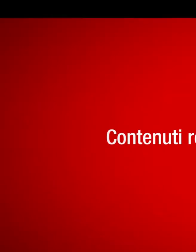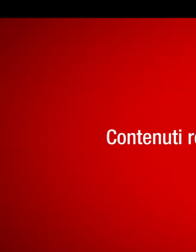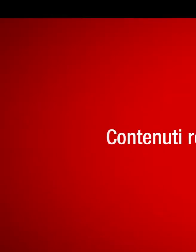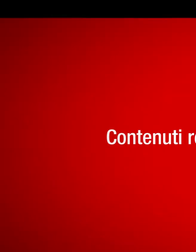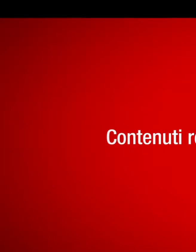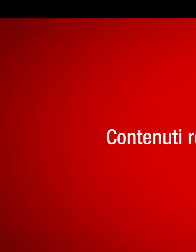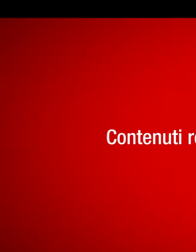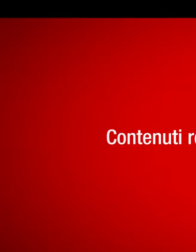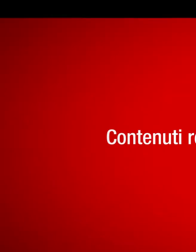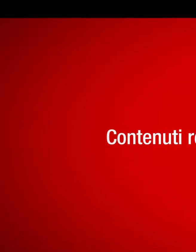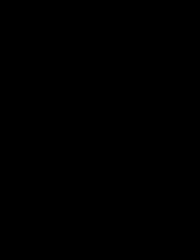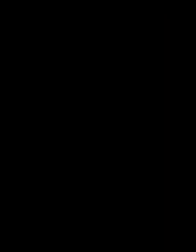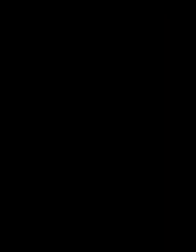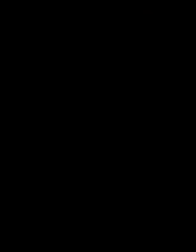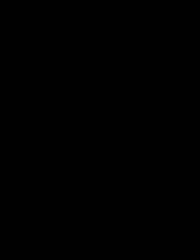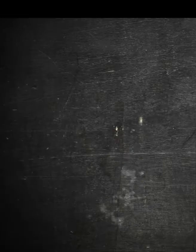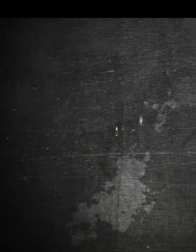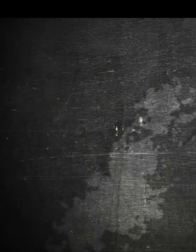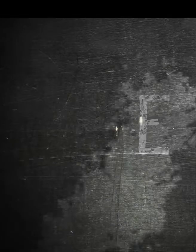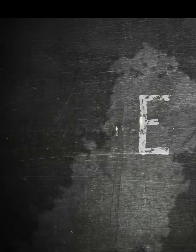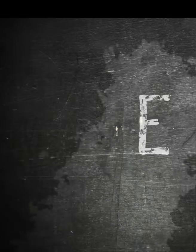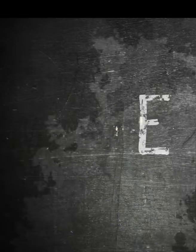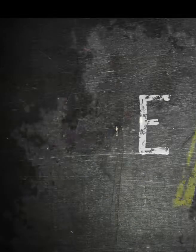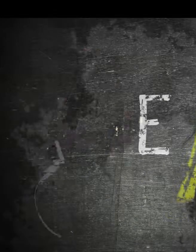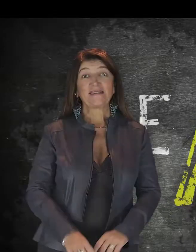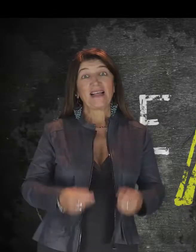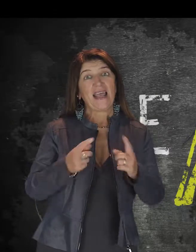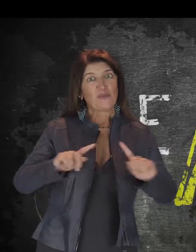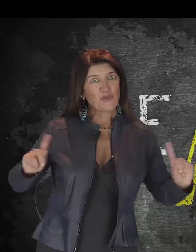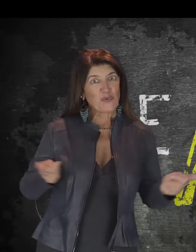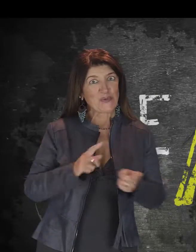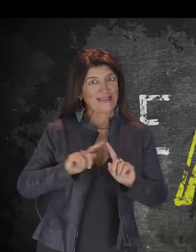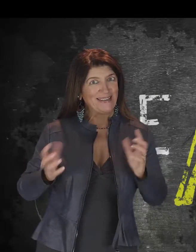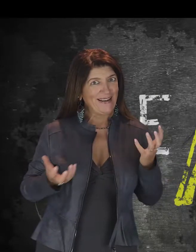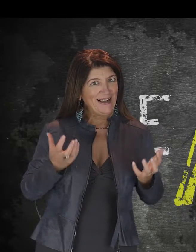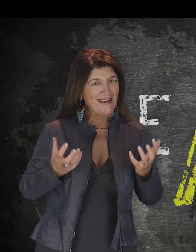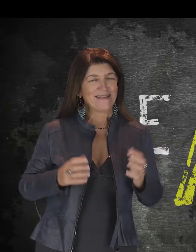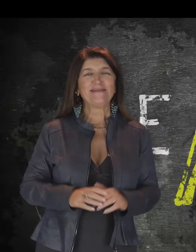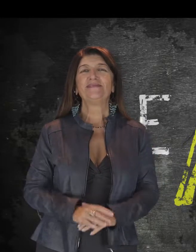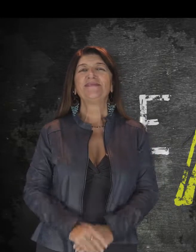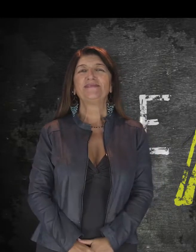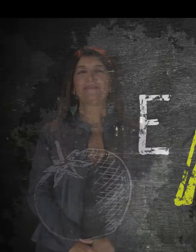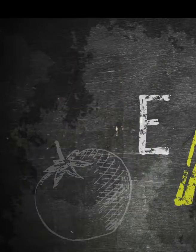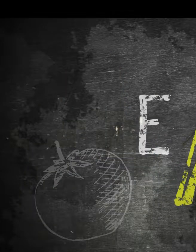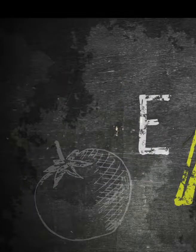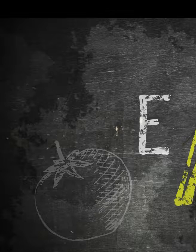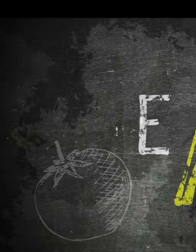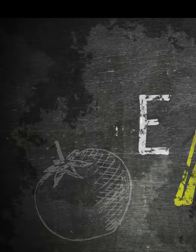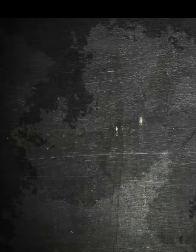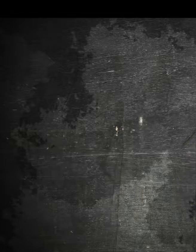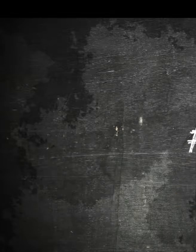Contenuti realizzati in esclusiva per Unicredit. Eating a Good Food Story. La spesa.